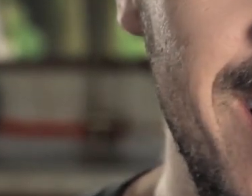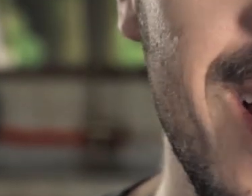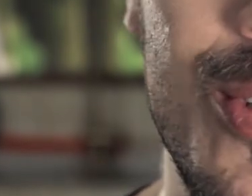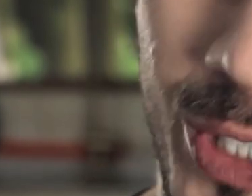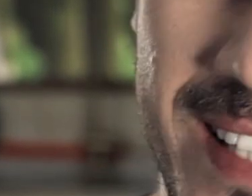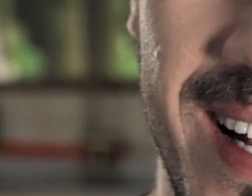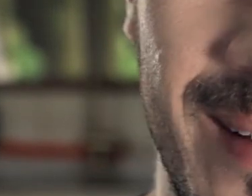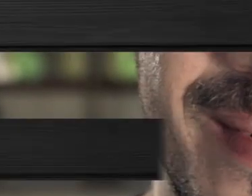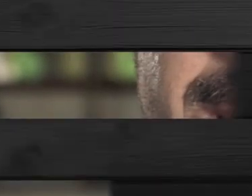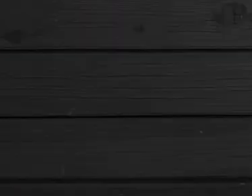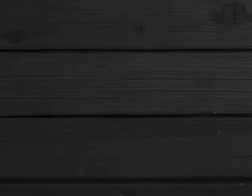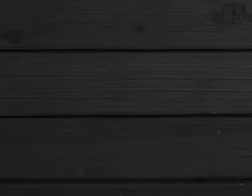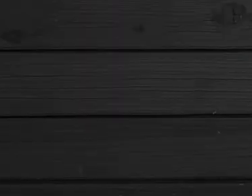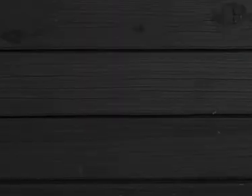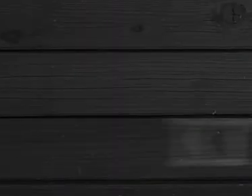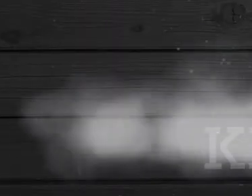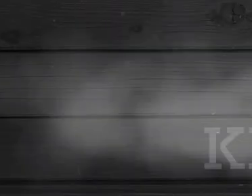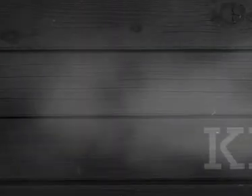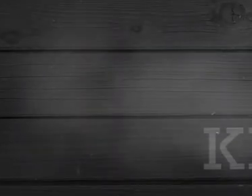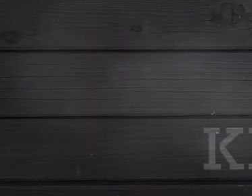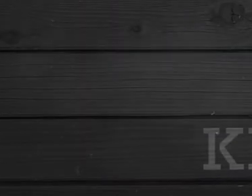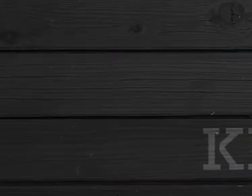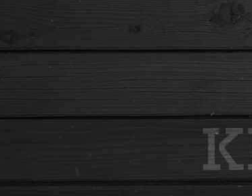Καλώς ήρθατε στο Kitchen Lab.